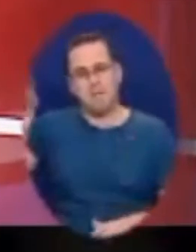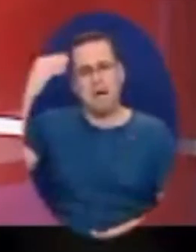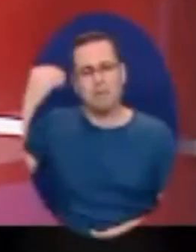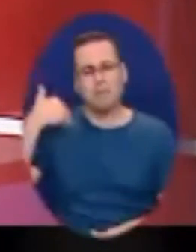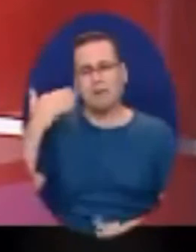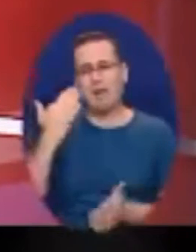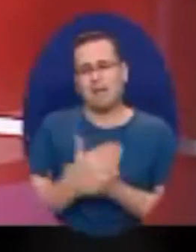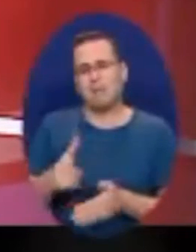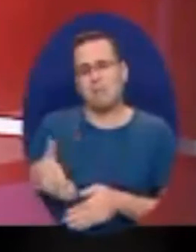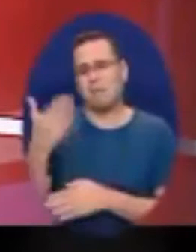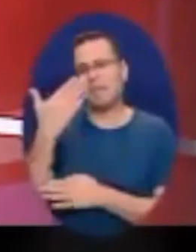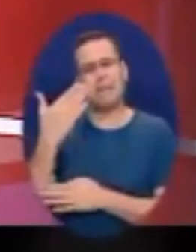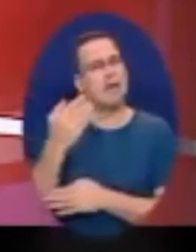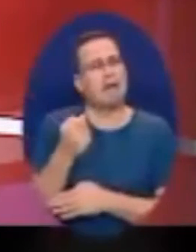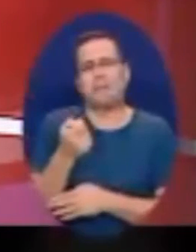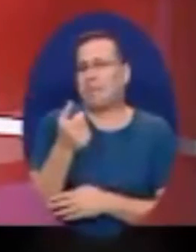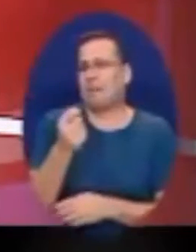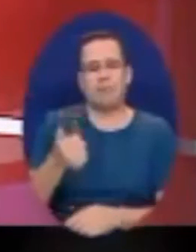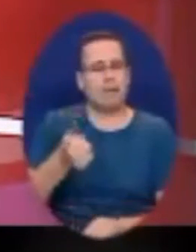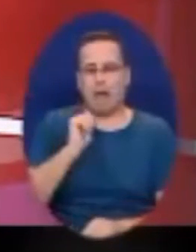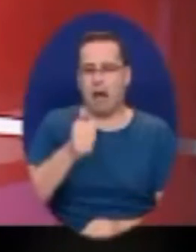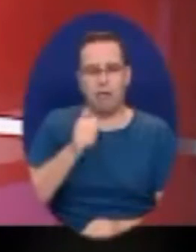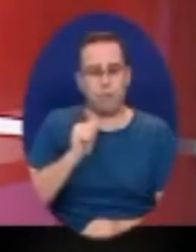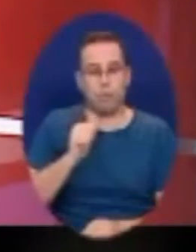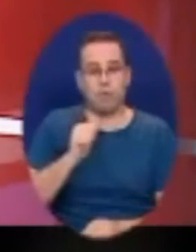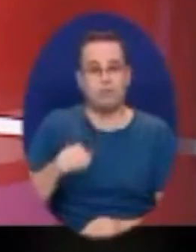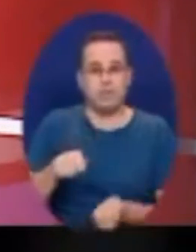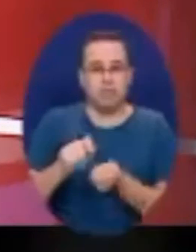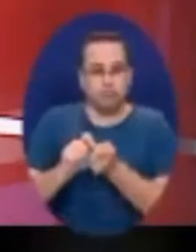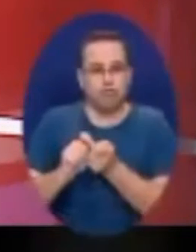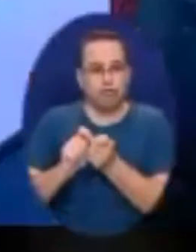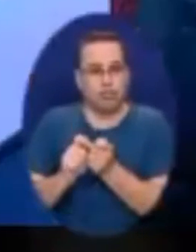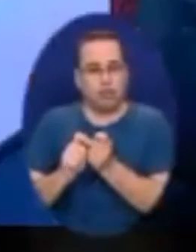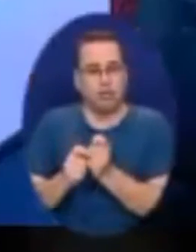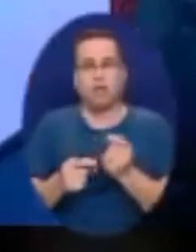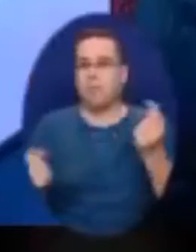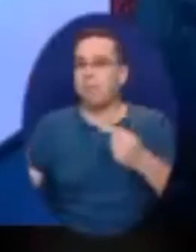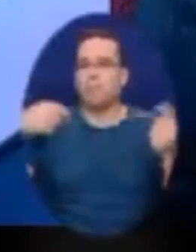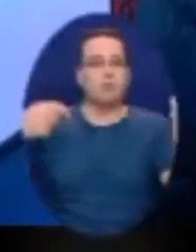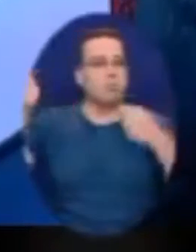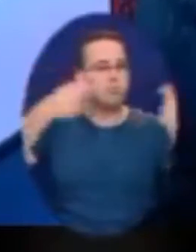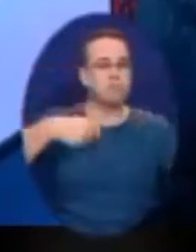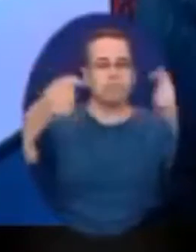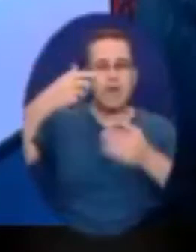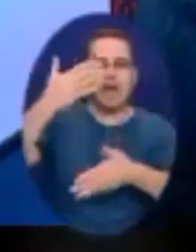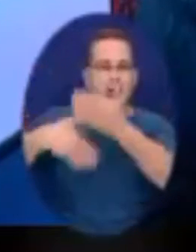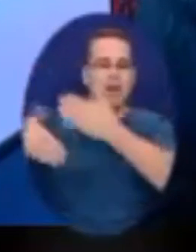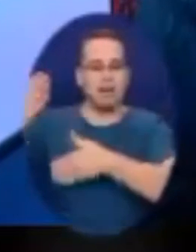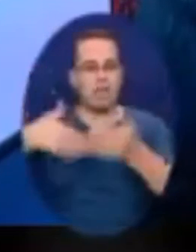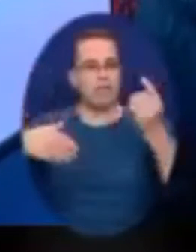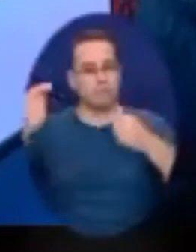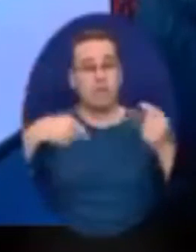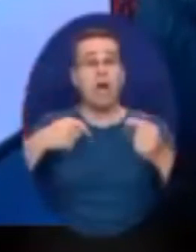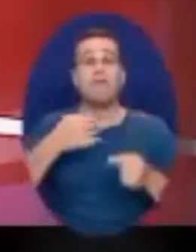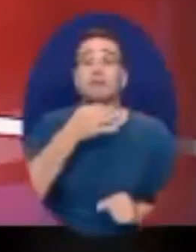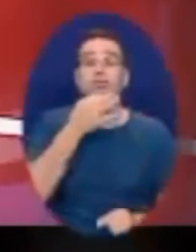ארץ, מדינה מאוד לא אלכוהוליסטית. זה השתנה. נכון. הגיעו לכאן גם כל מיני גלי עלייה וכו'.